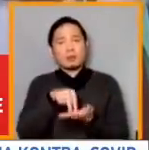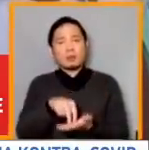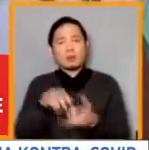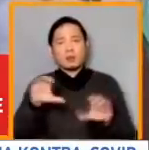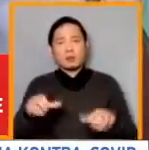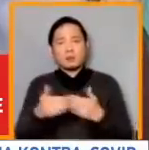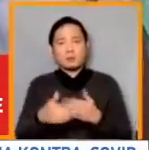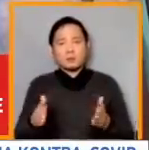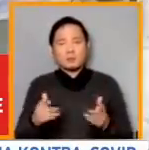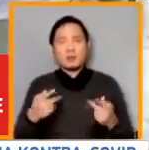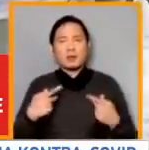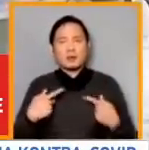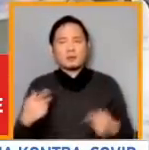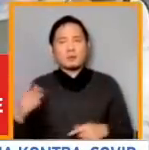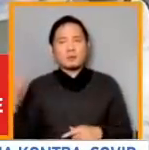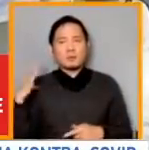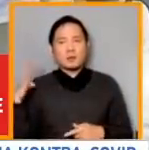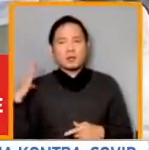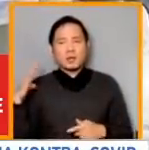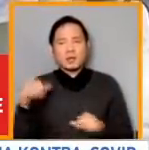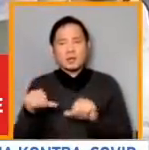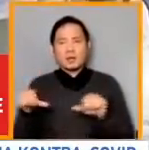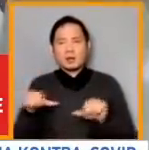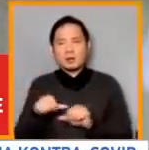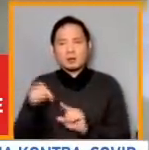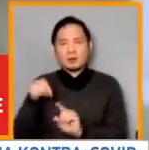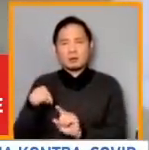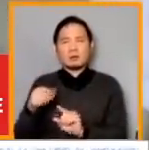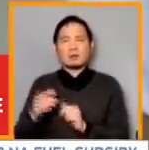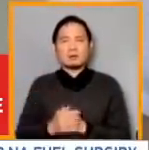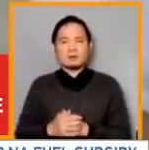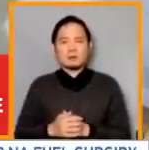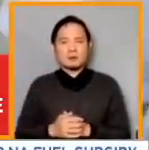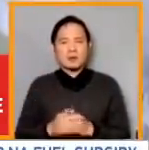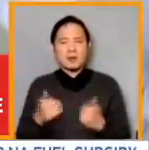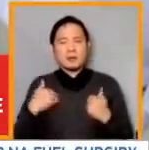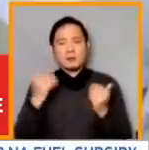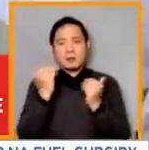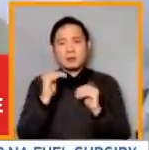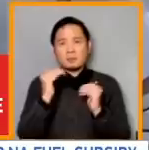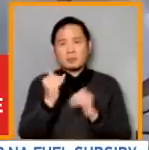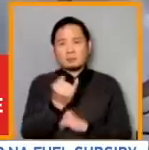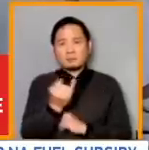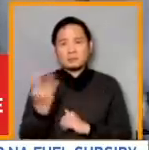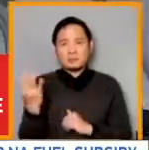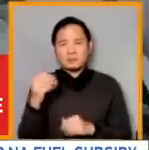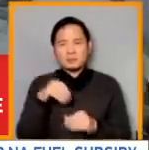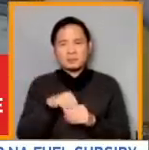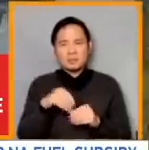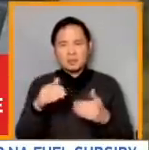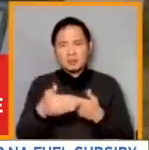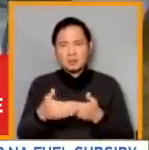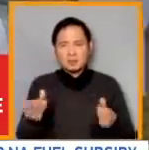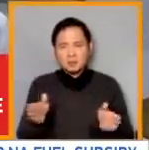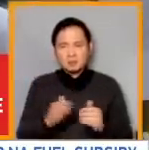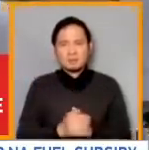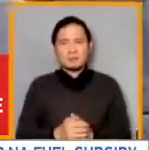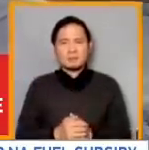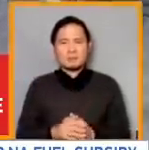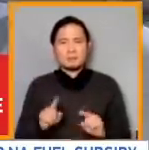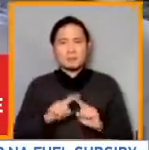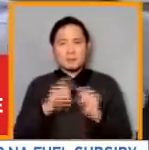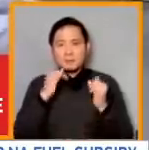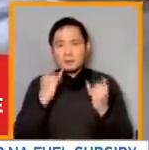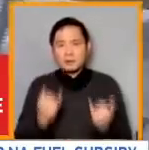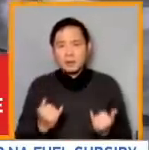area nila itong quadrangle. Hanggang 20 lang din estudyante ang pinapayagan kada classroom. Sa ngayon, hindi pa 100%